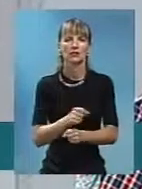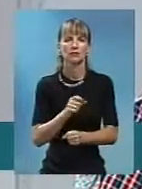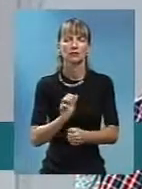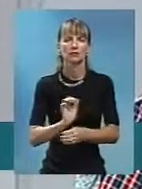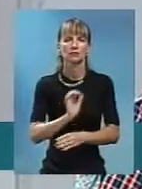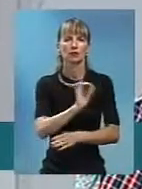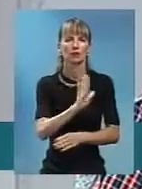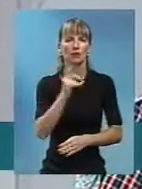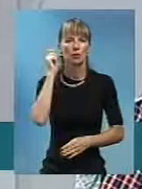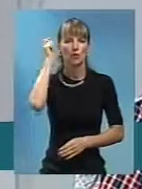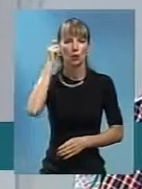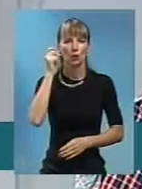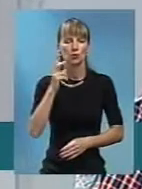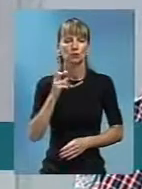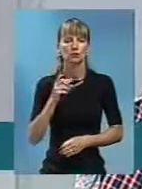засилали в психушки,